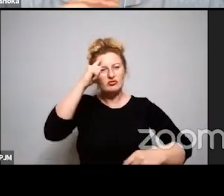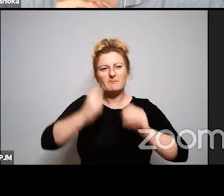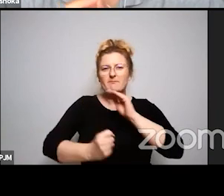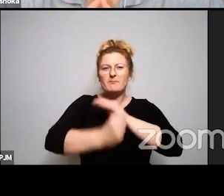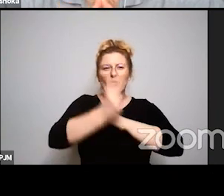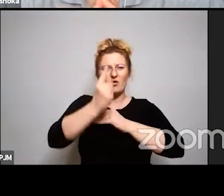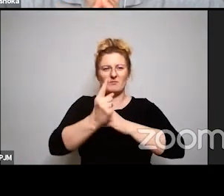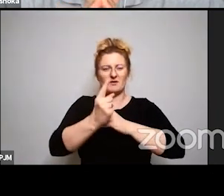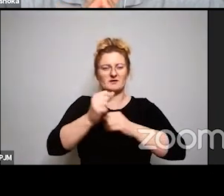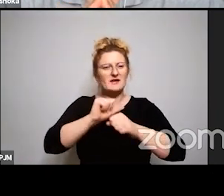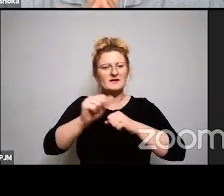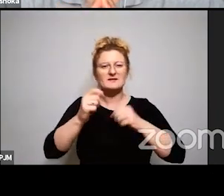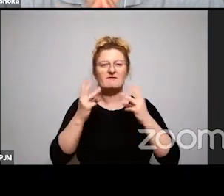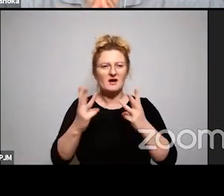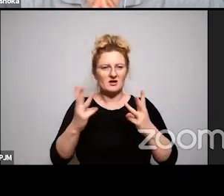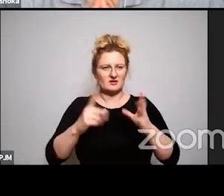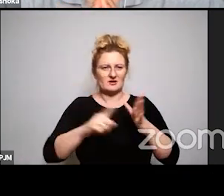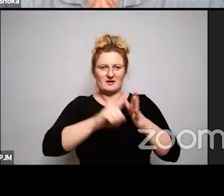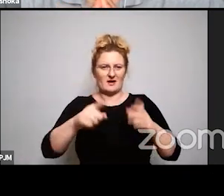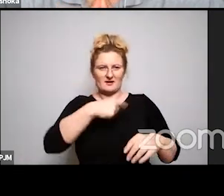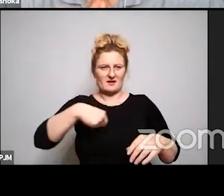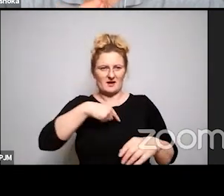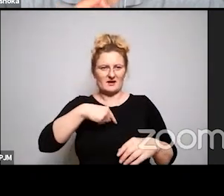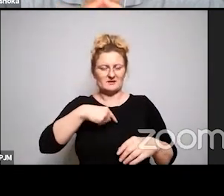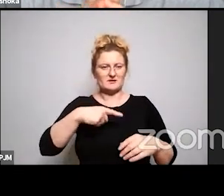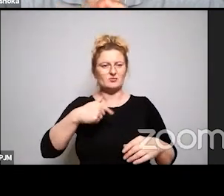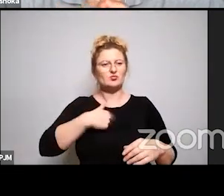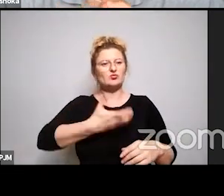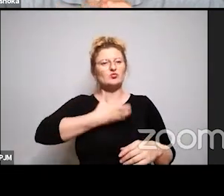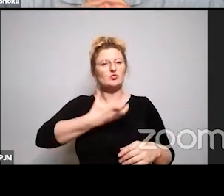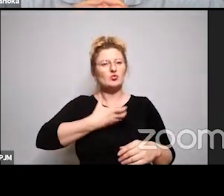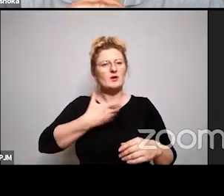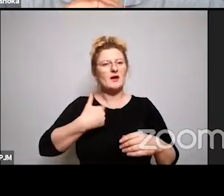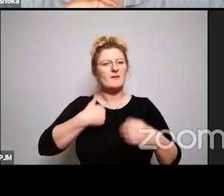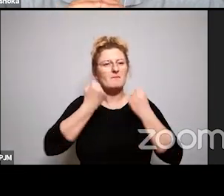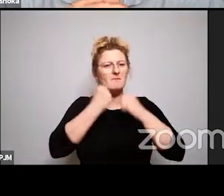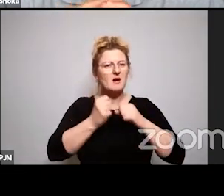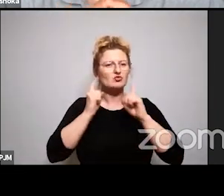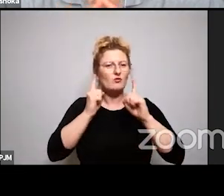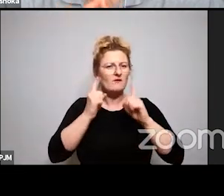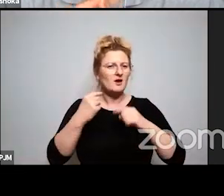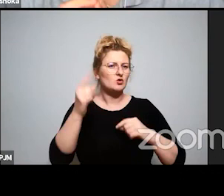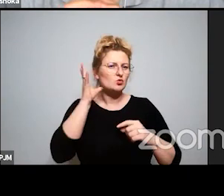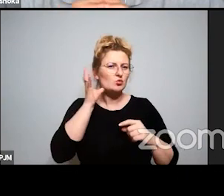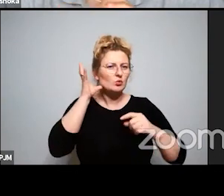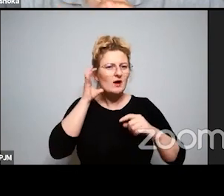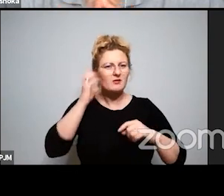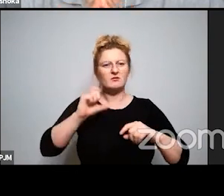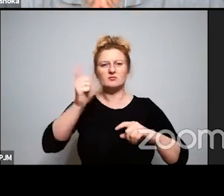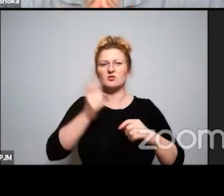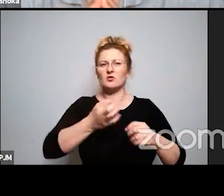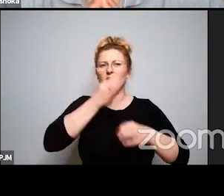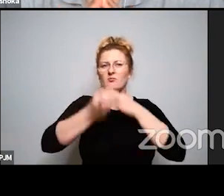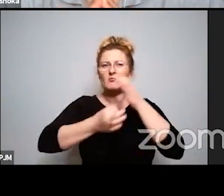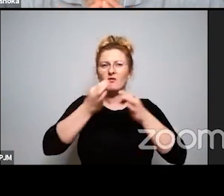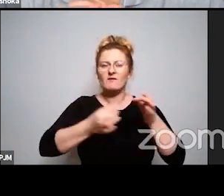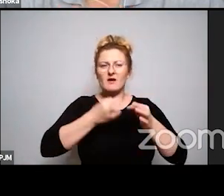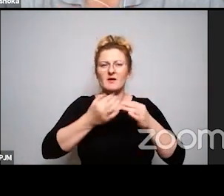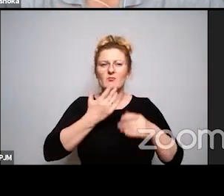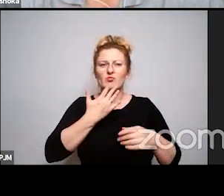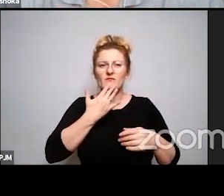jest niezwykle cenna. I mam wrażenie, że bardzo uważnie słuchałam tego, co mówiłaś i od razu myślałam,